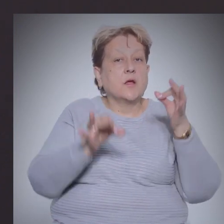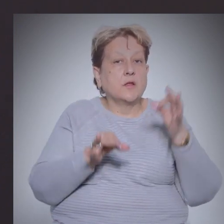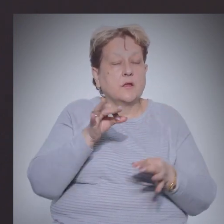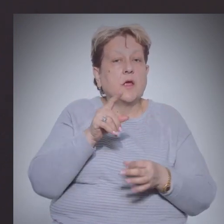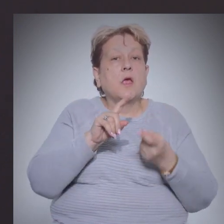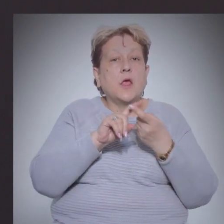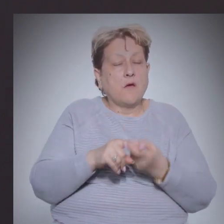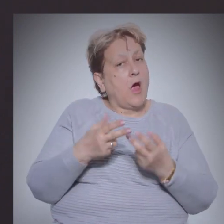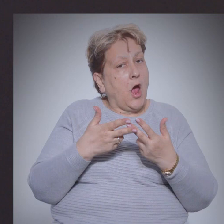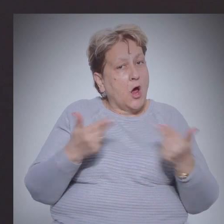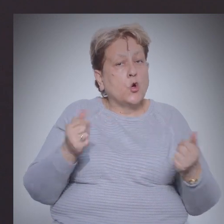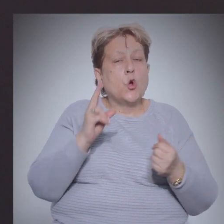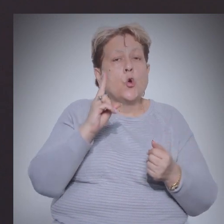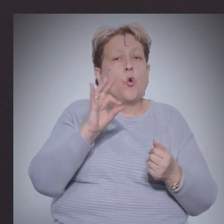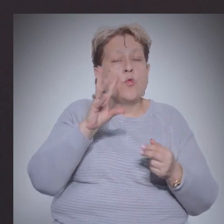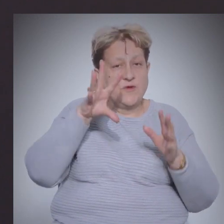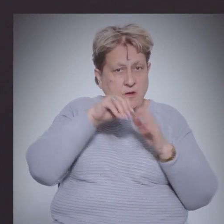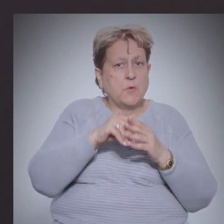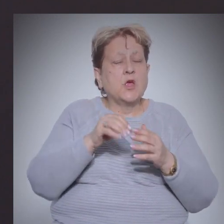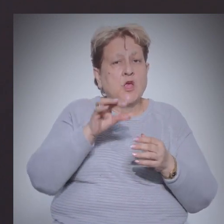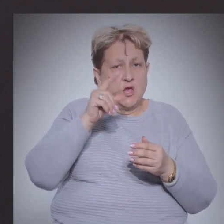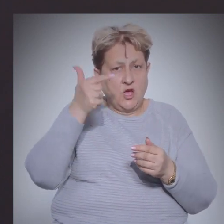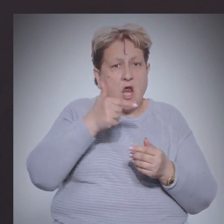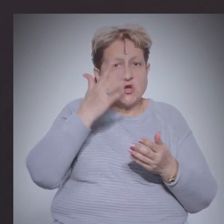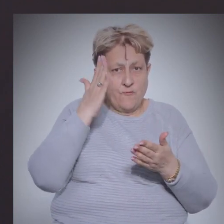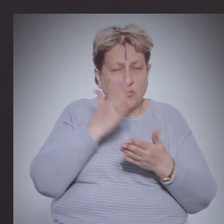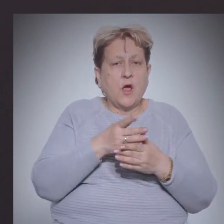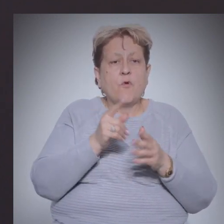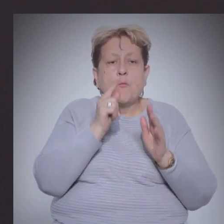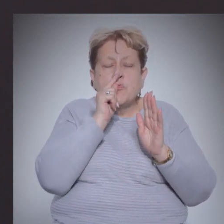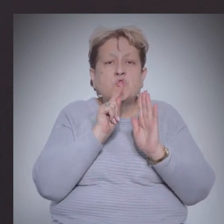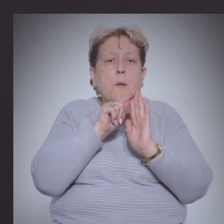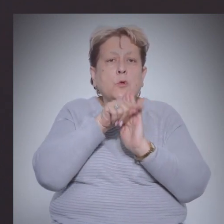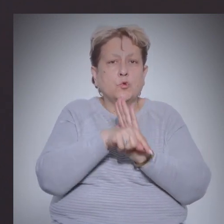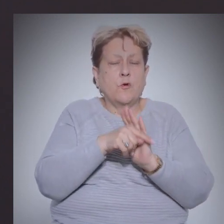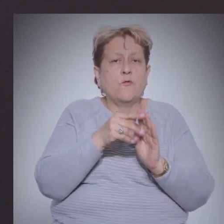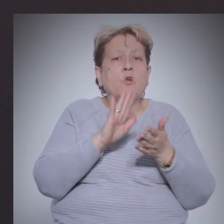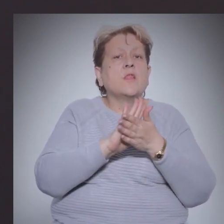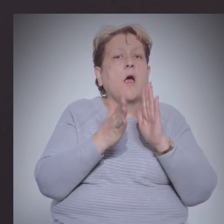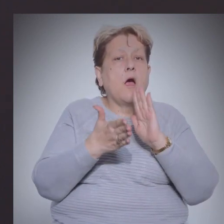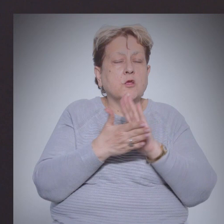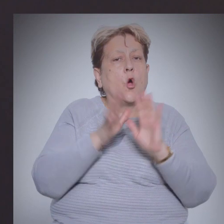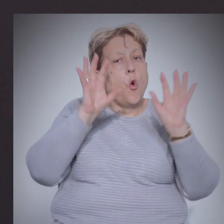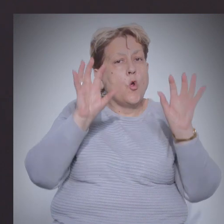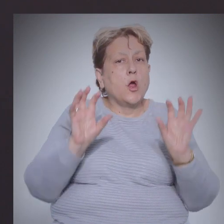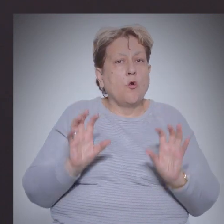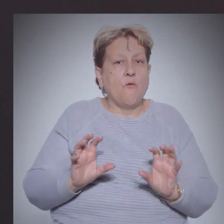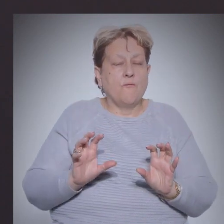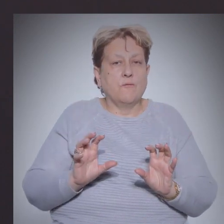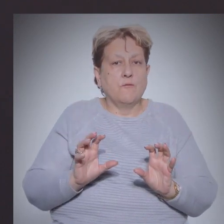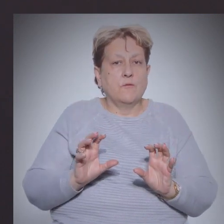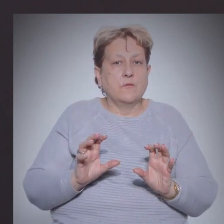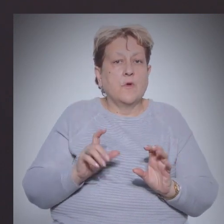եվրոպական դատարանը, դա հետևյալն արդյոք կոնվենցյավ երաշխահորված իրավունքի նկատման միջամըթությունը, որը սա նախատեսված էր